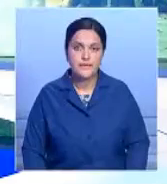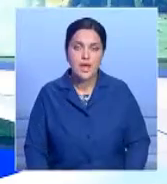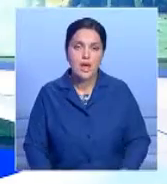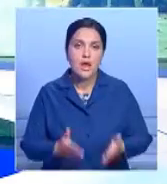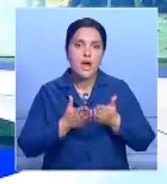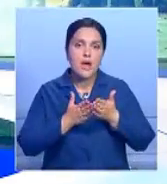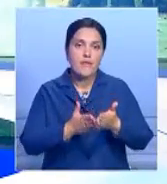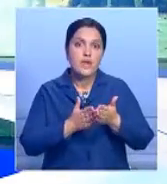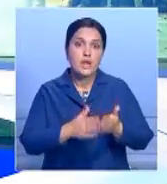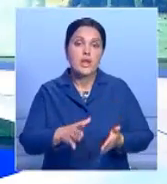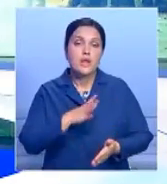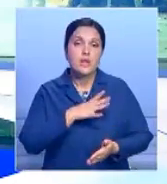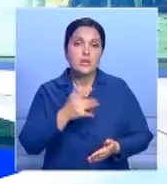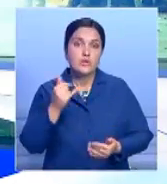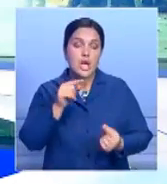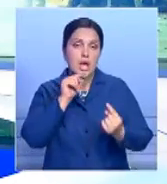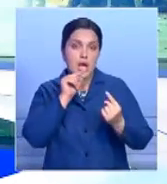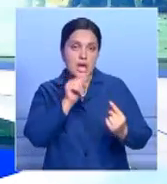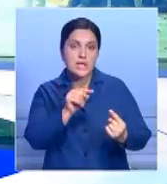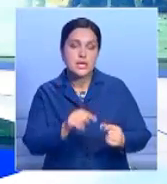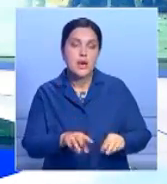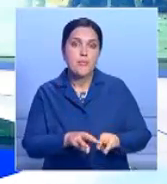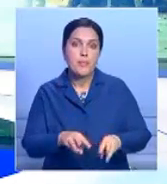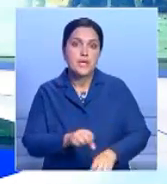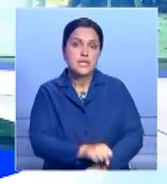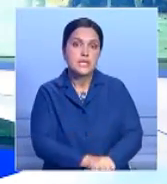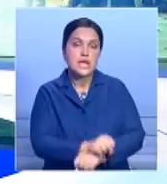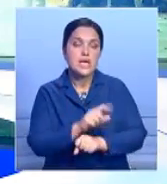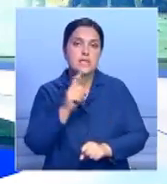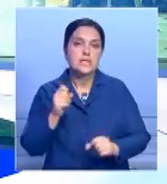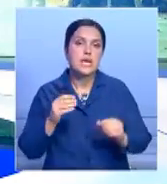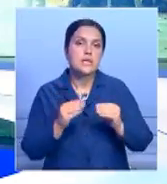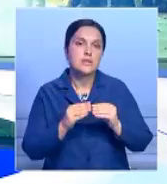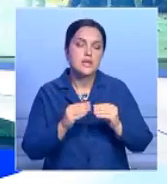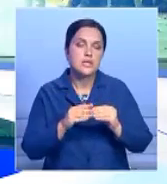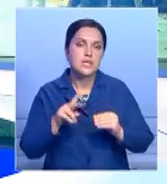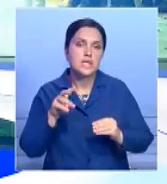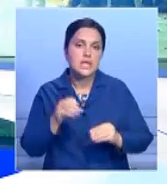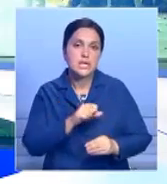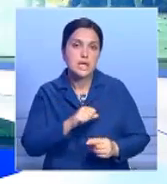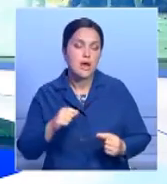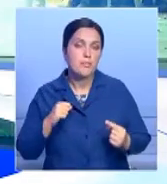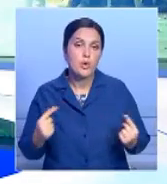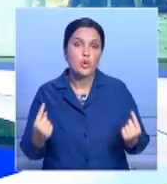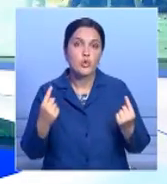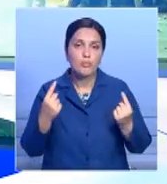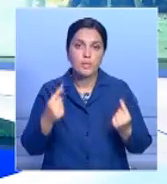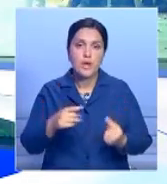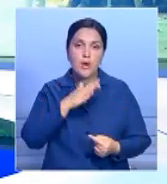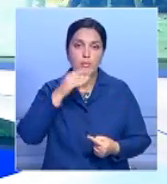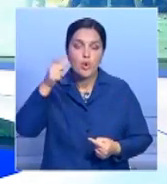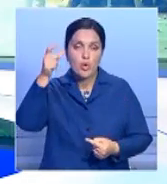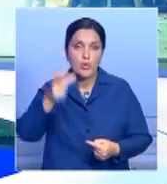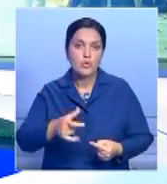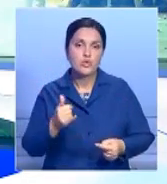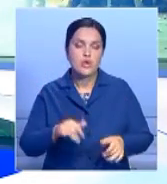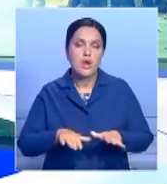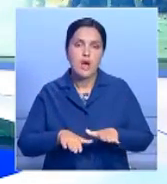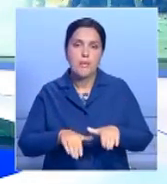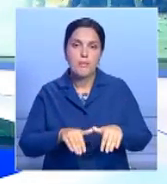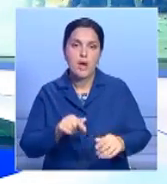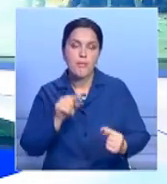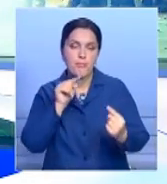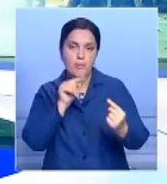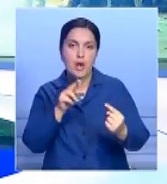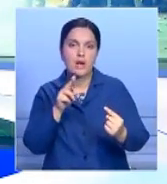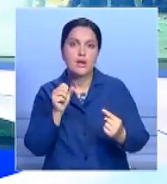В Венесуэле прошла самая массовая антиправительственная демонстрация за более чем 10 лет. Сотни тысяч человек вышли на марш